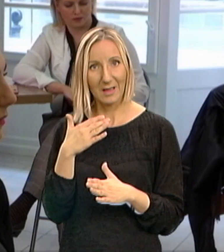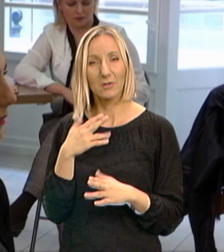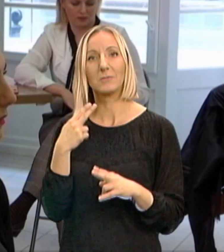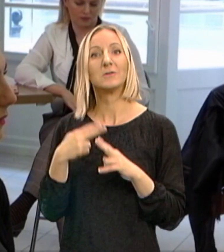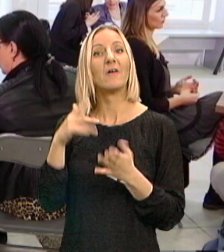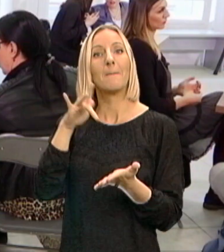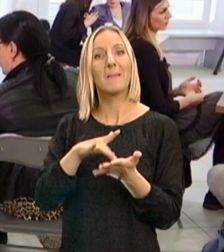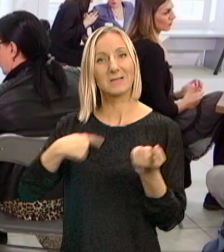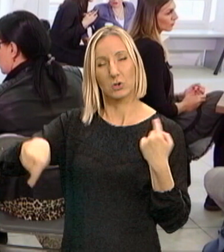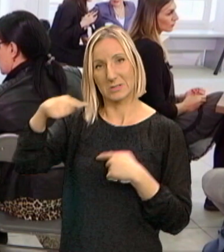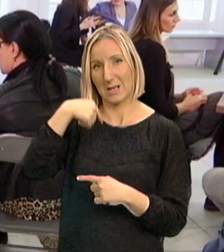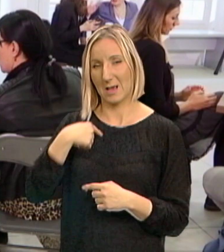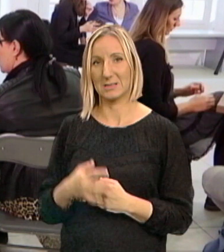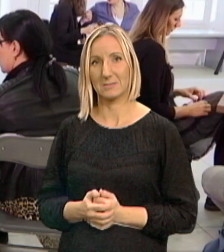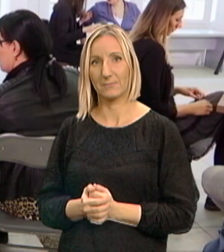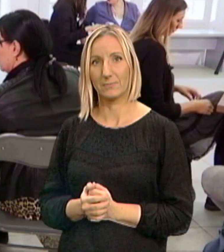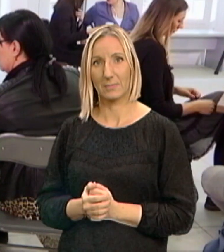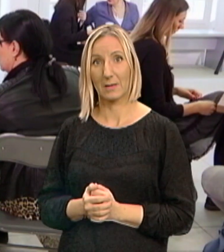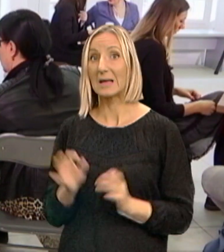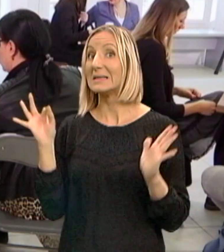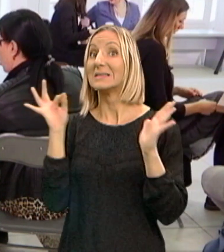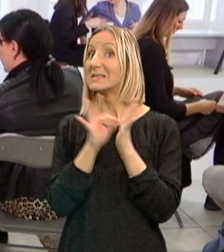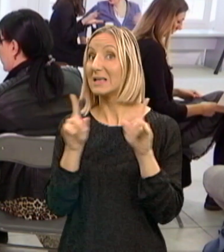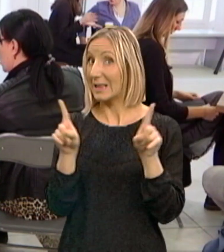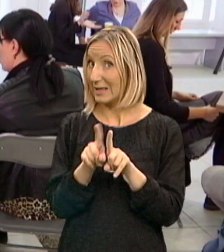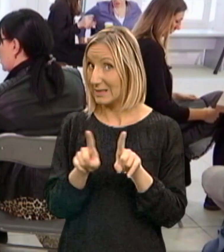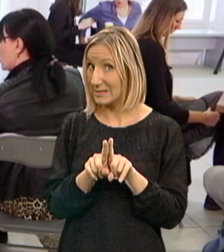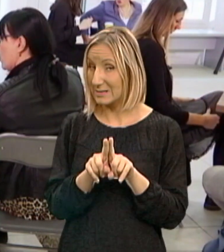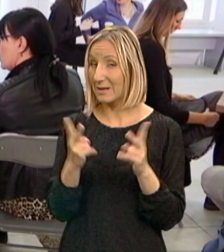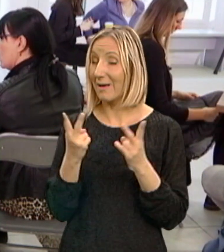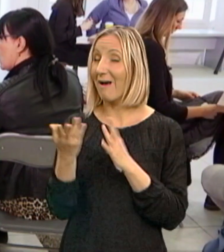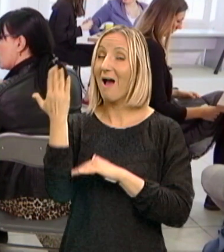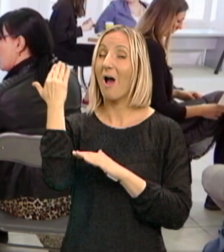Mesto za nas. Cilj je isti kao i na